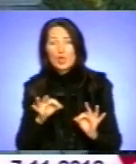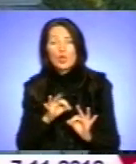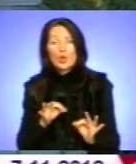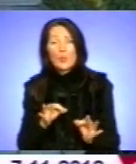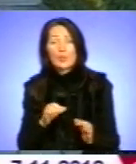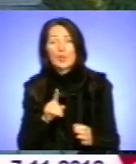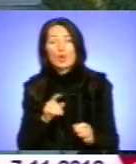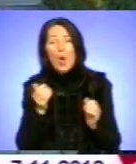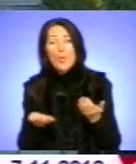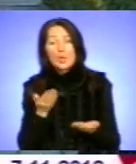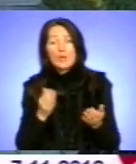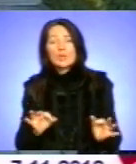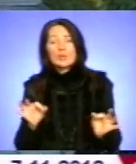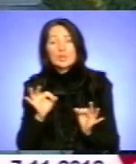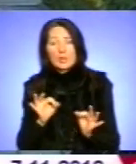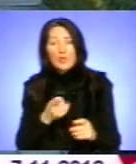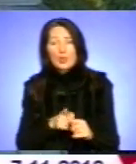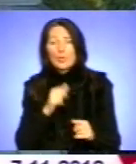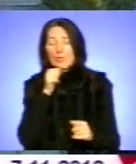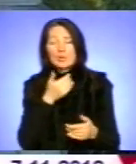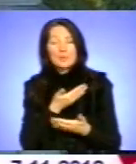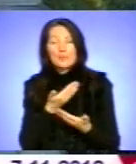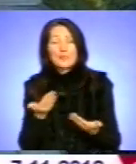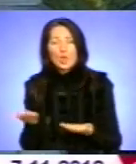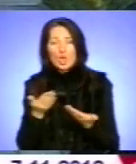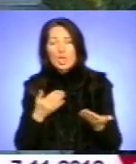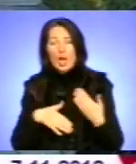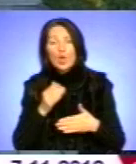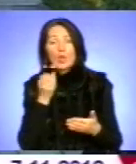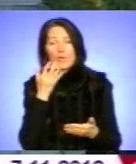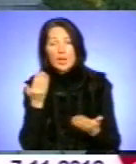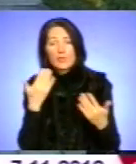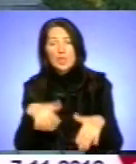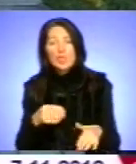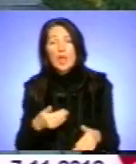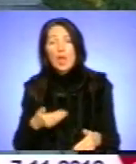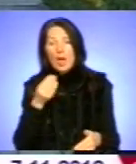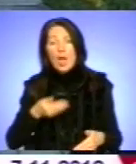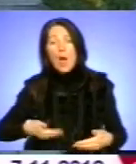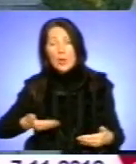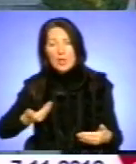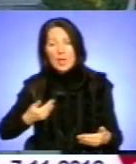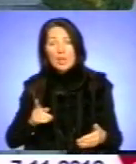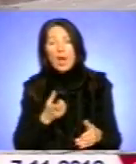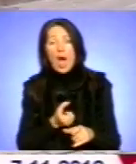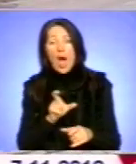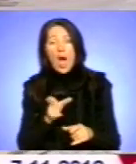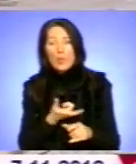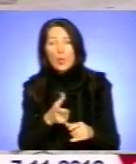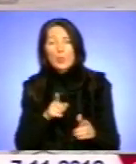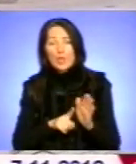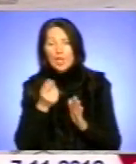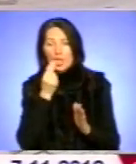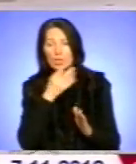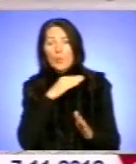так? Що, можливо, ніщо в цьому житті не приносить радості. Коли вона втрачає зовсім апетит, або навпаки починає їсти надто багато. Якщо